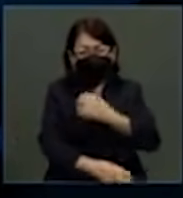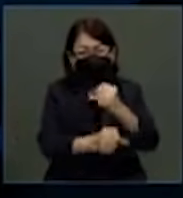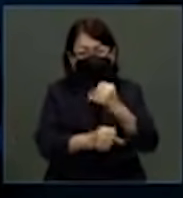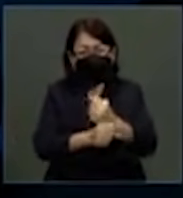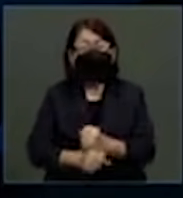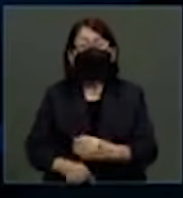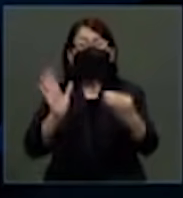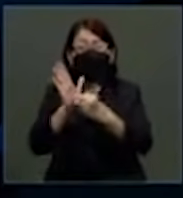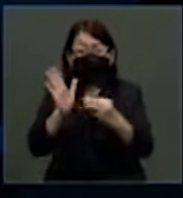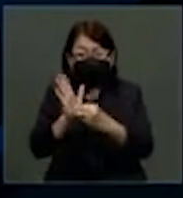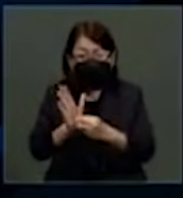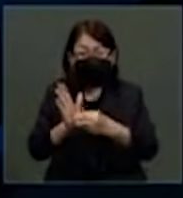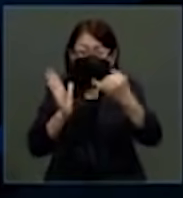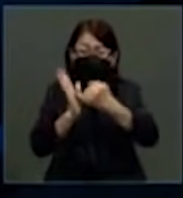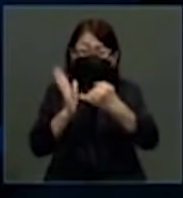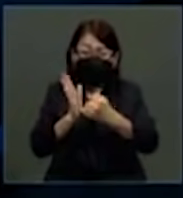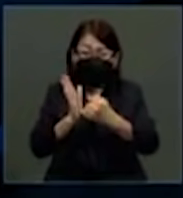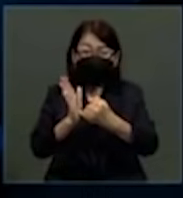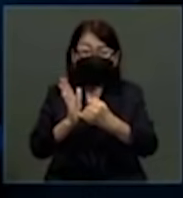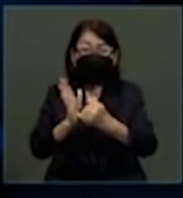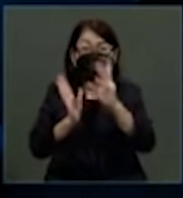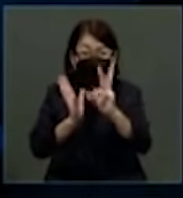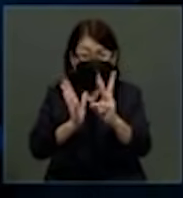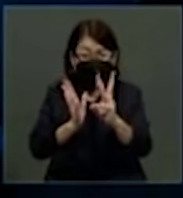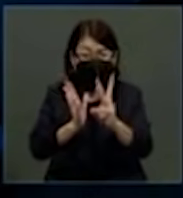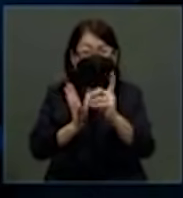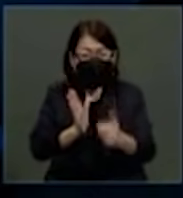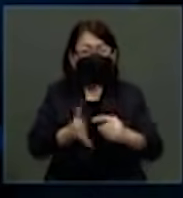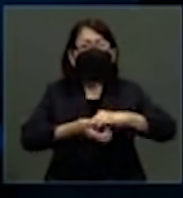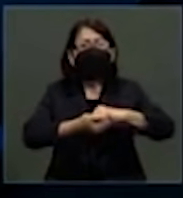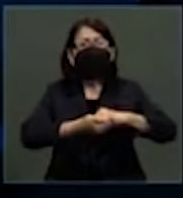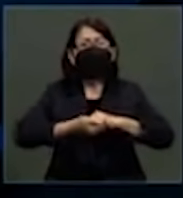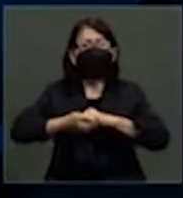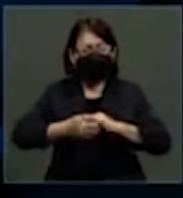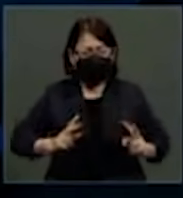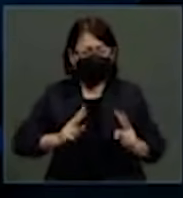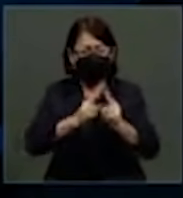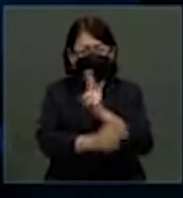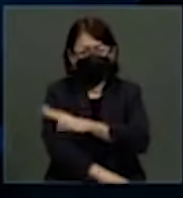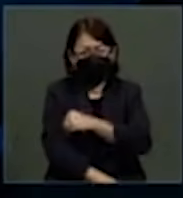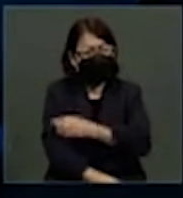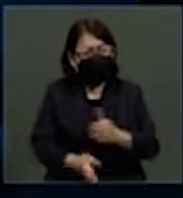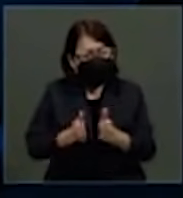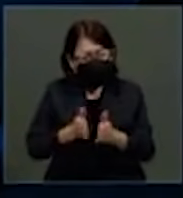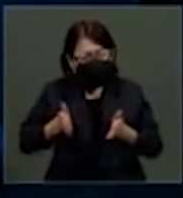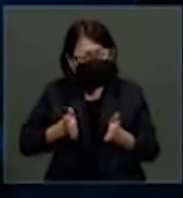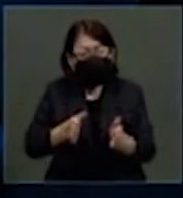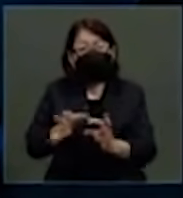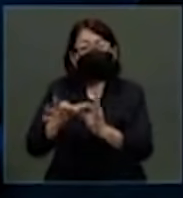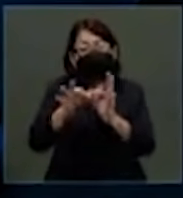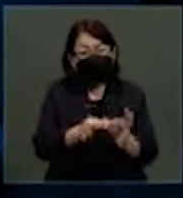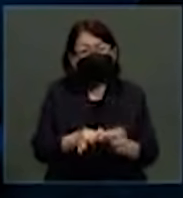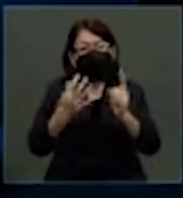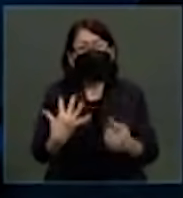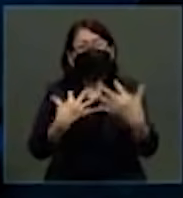ข้อนี้ออกมาครับให้ดำเนินการร่วมกันกับกระทรวงสาธารณสุขนะครับกรุงเทพมหานครและจังหวัดปริมณฑลเนี่ยนะครับ6จังห